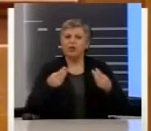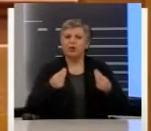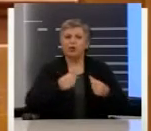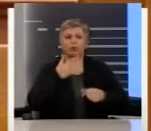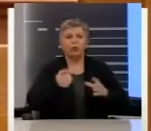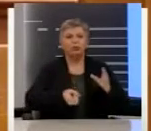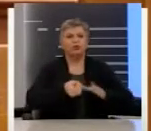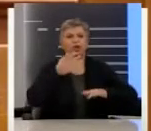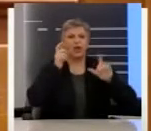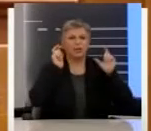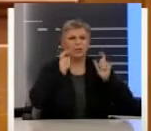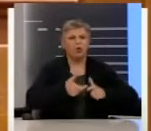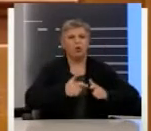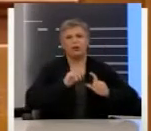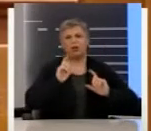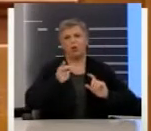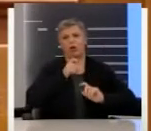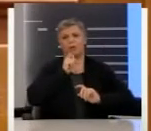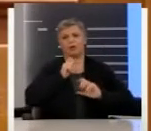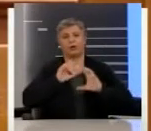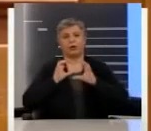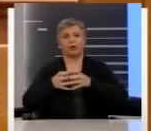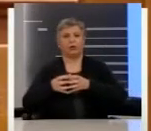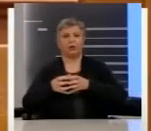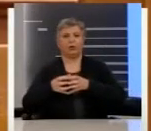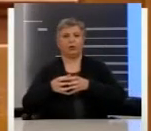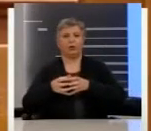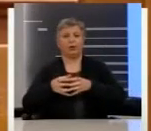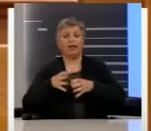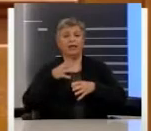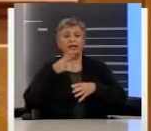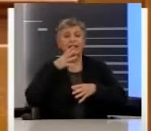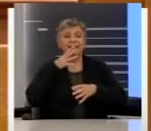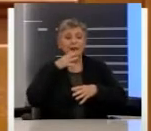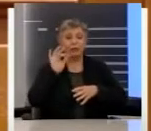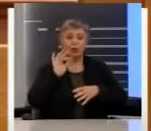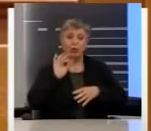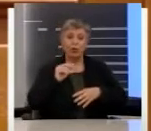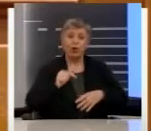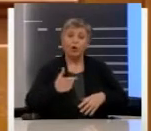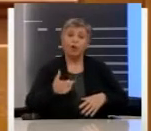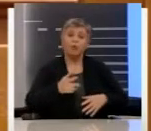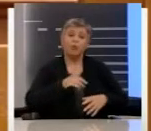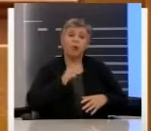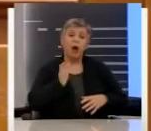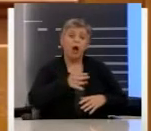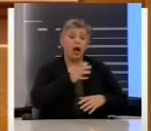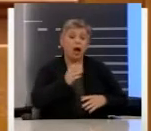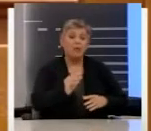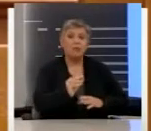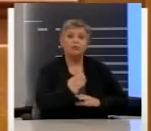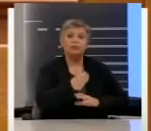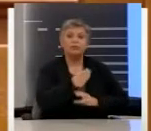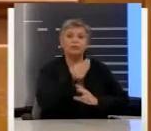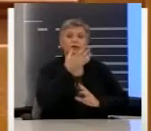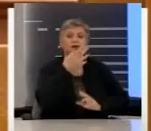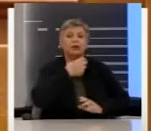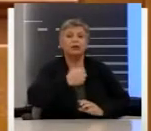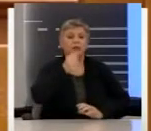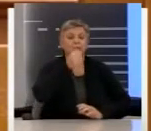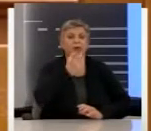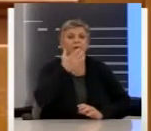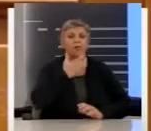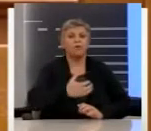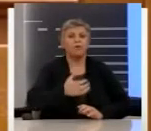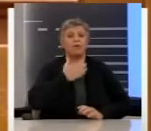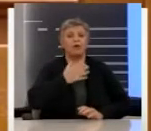απολύτως αναγκαίο η δυσφορία, αν την αισθάνονται οι ιεράρχες, για τη διεκδίκηση από τη